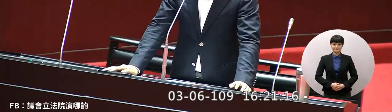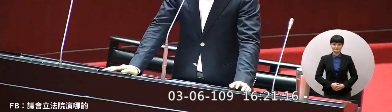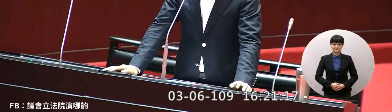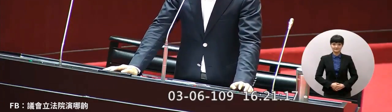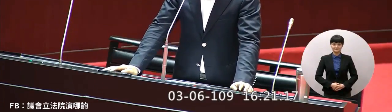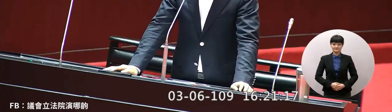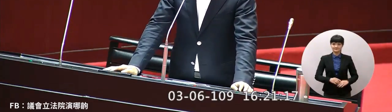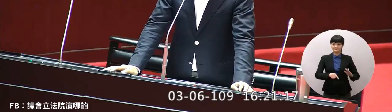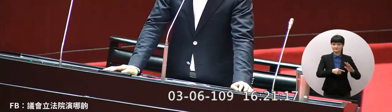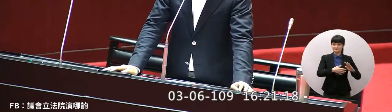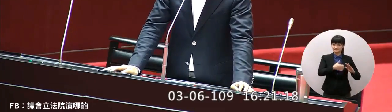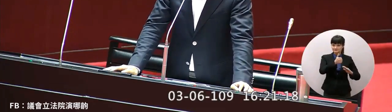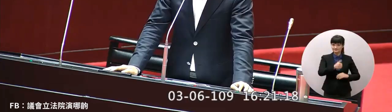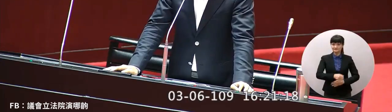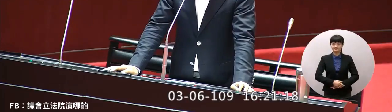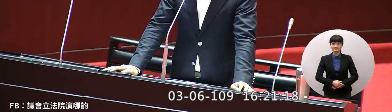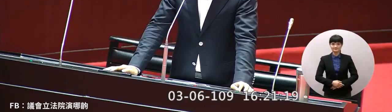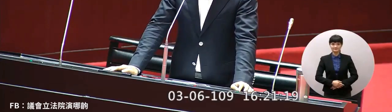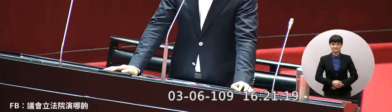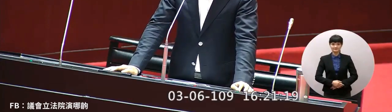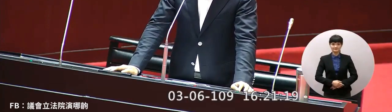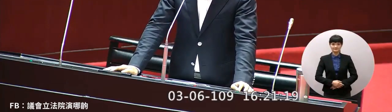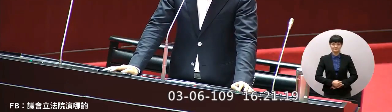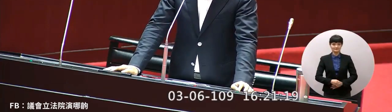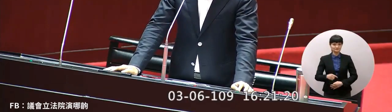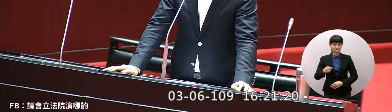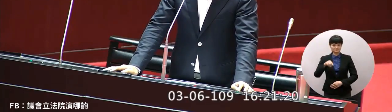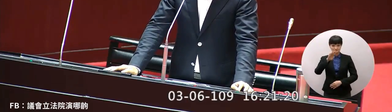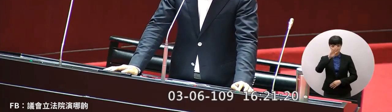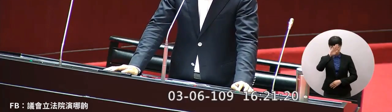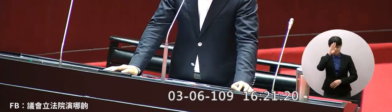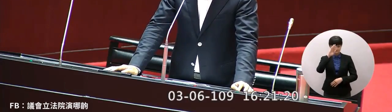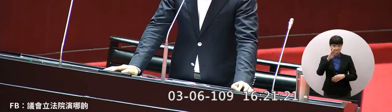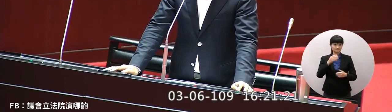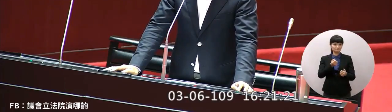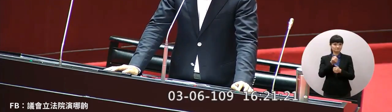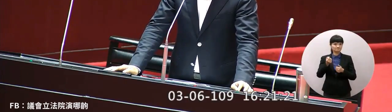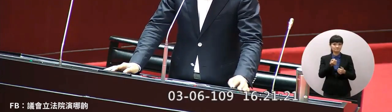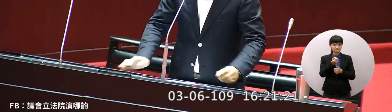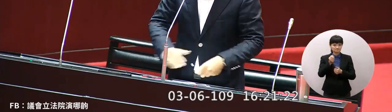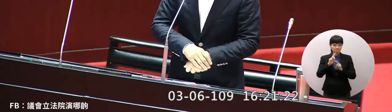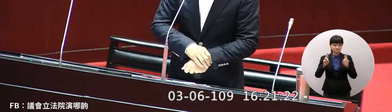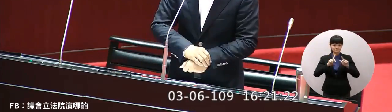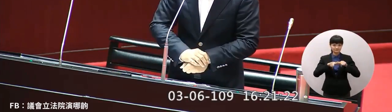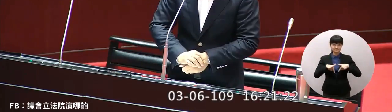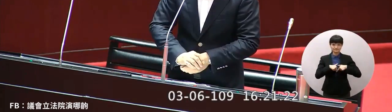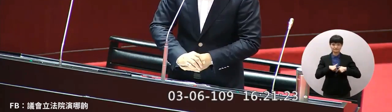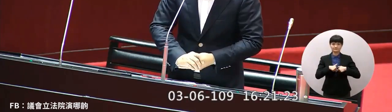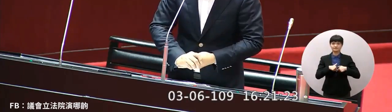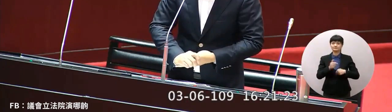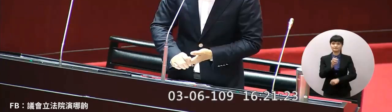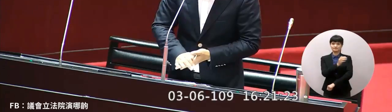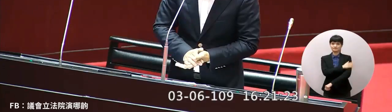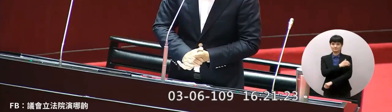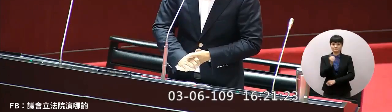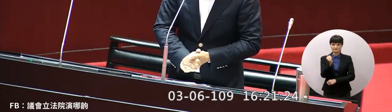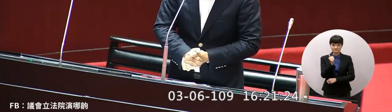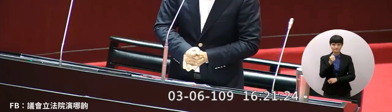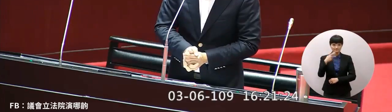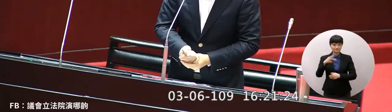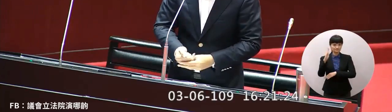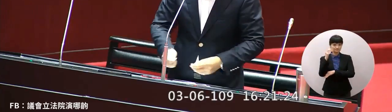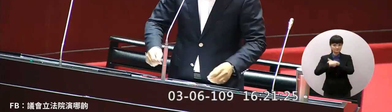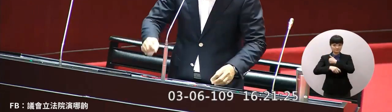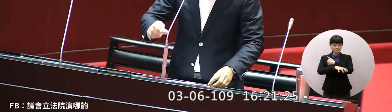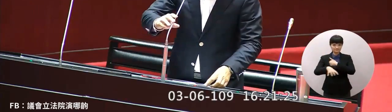所以，就甲咱这个疫情指挥中心的陈部长吼，陈指挥官，我想啊，各相关的部会，啊，搁